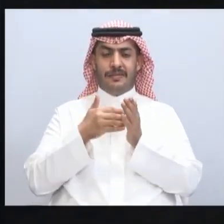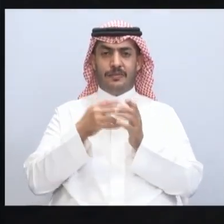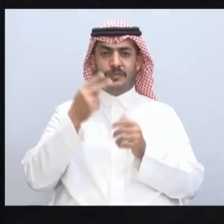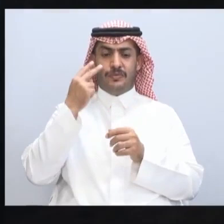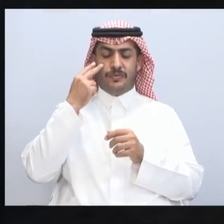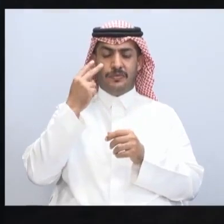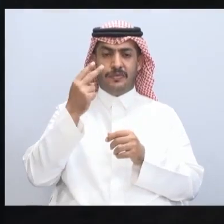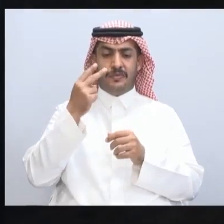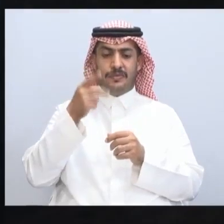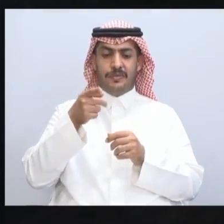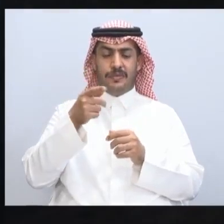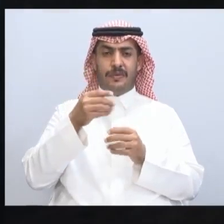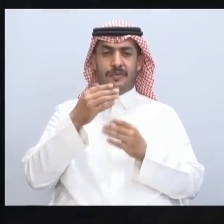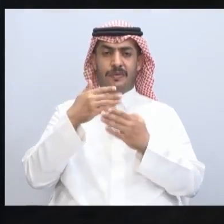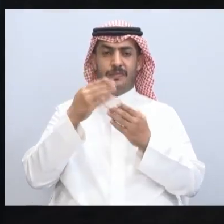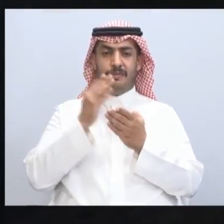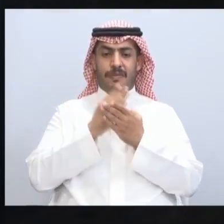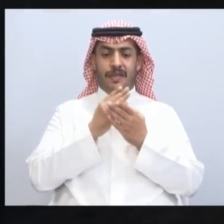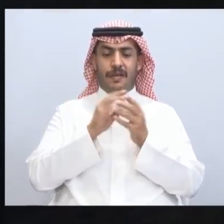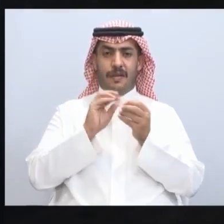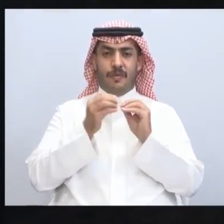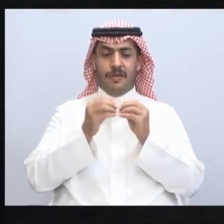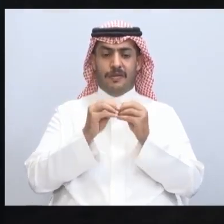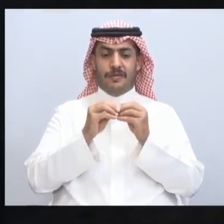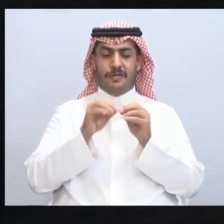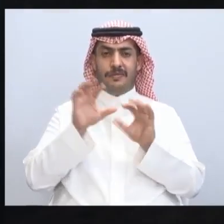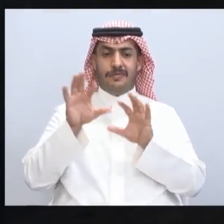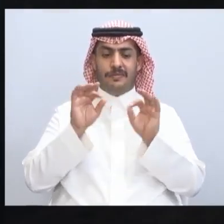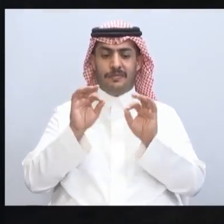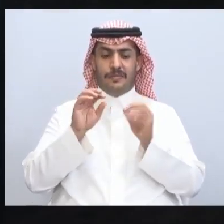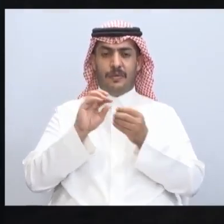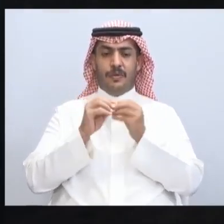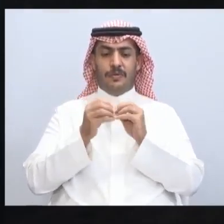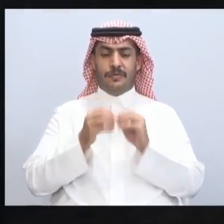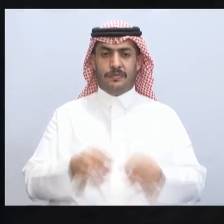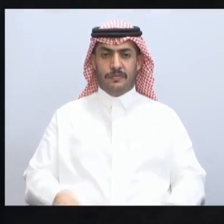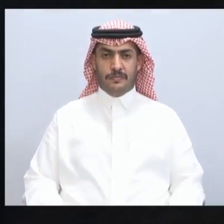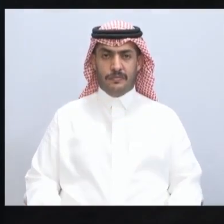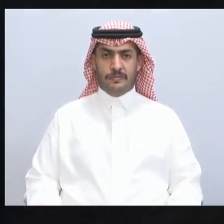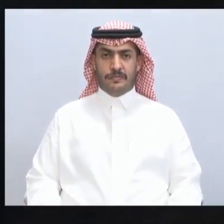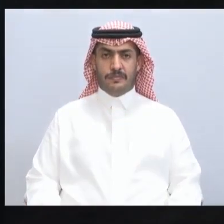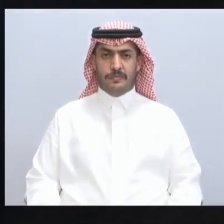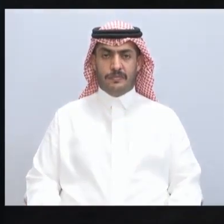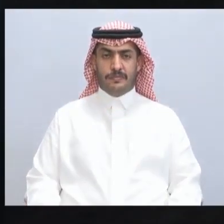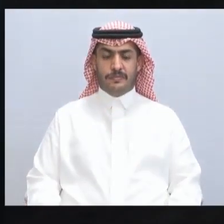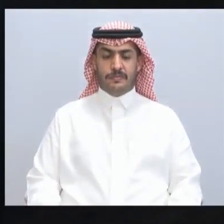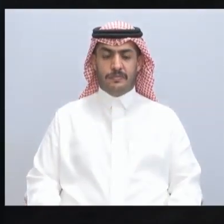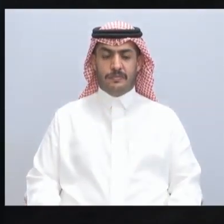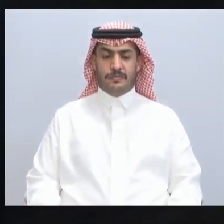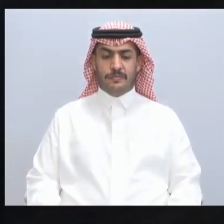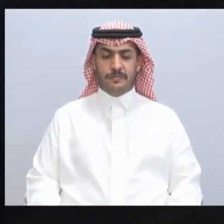نشاهد سويا البطاقات الملونه نختار اللون نختار